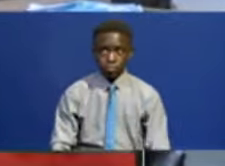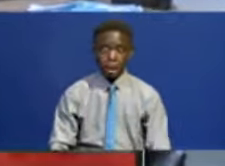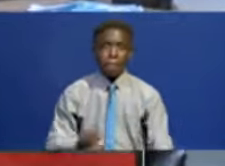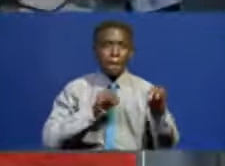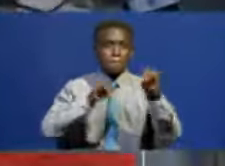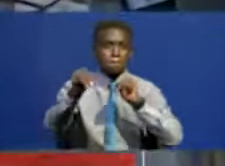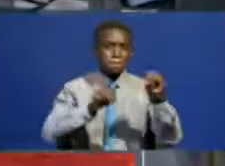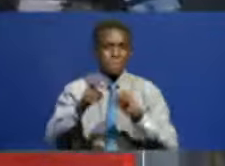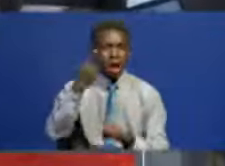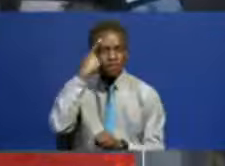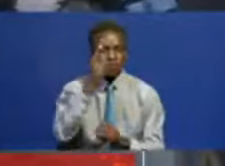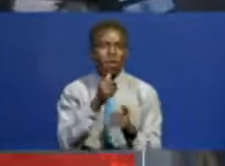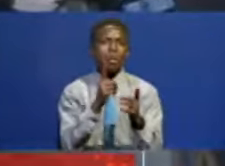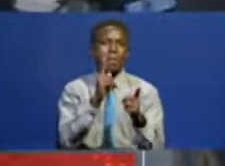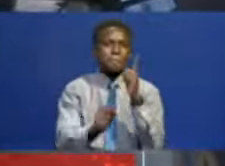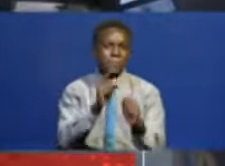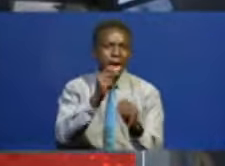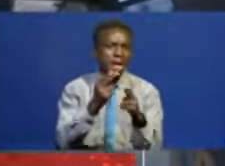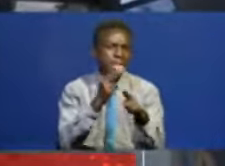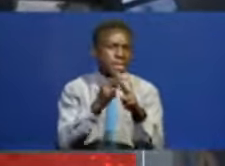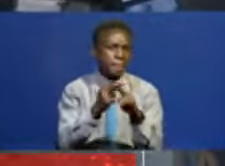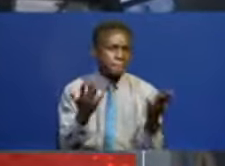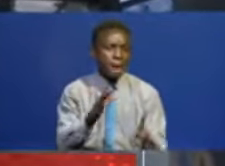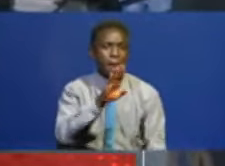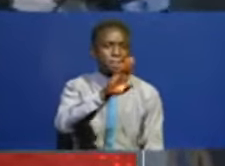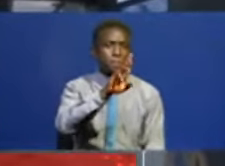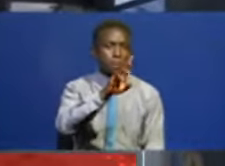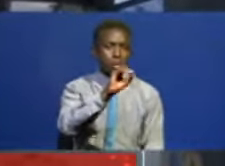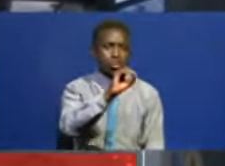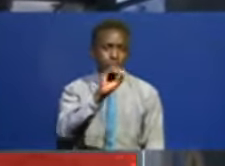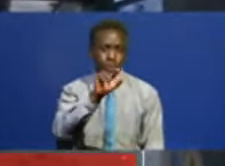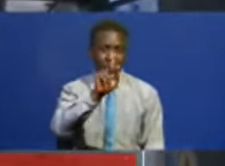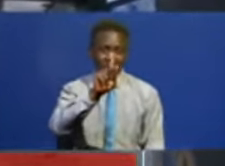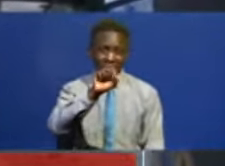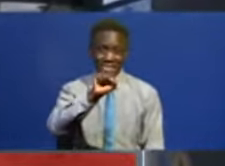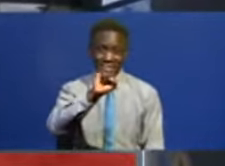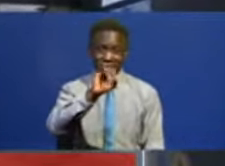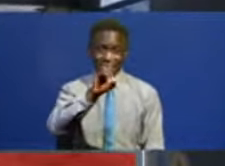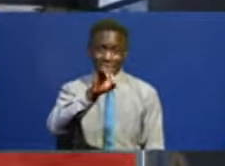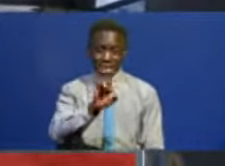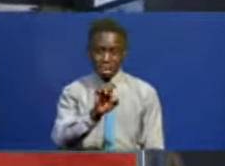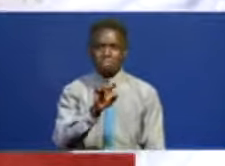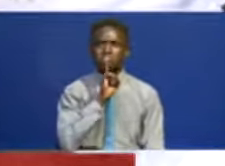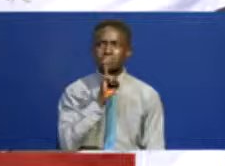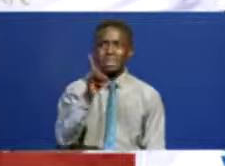katika kampuni ya Brookside Dairy, Emmanuel Kabaki, anasema hatua hii inatokana na mpango